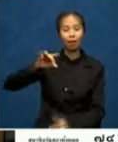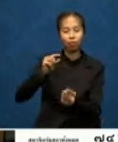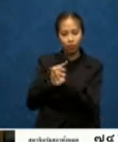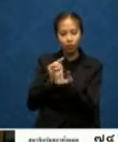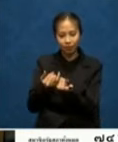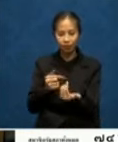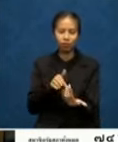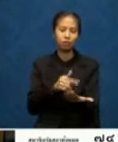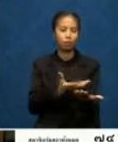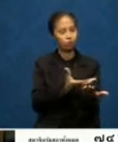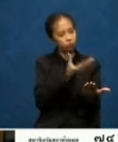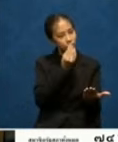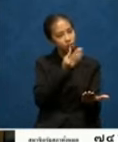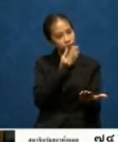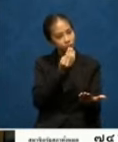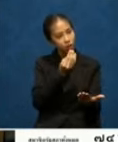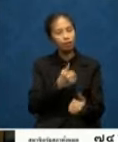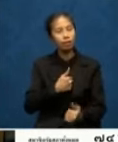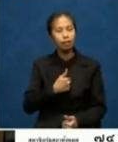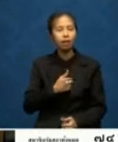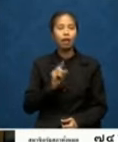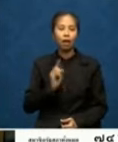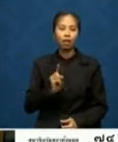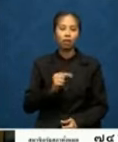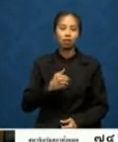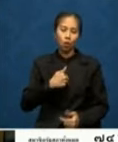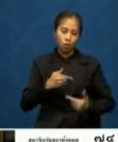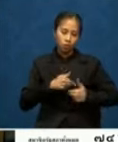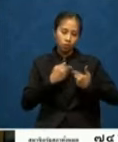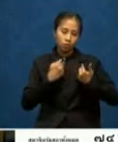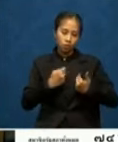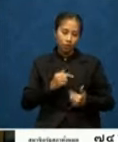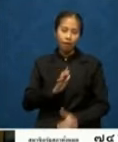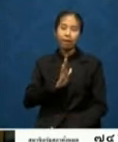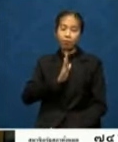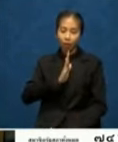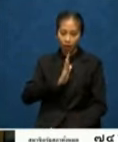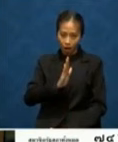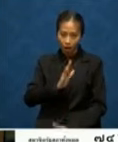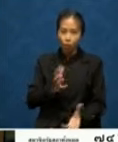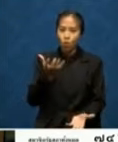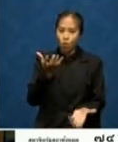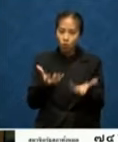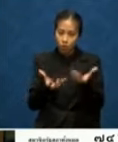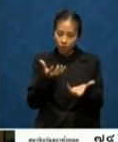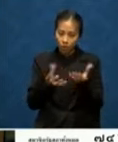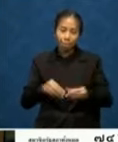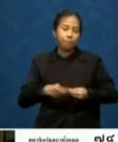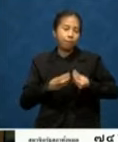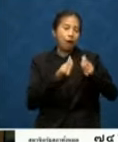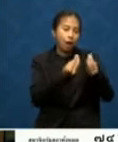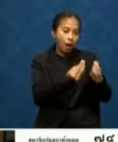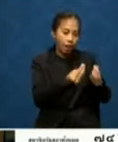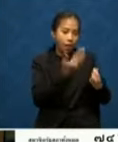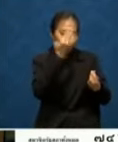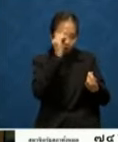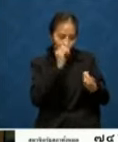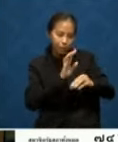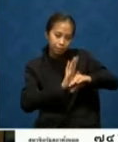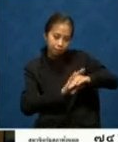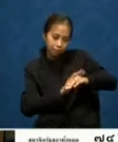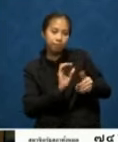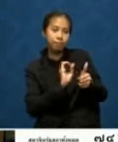ท่านนายกรัฐมนตรีต้องทำใจเป็นกลางครับและต้องทำใจเป็นธรรมเพื่อวิจารณ์และเสนอแนะครับ